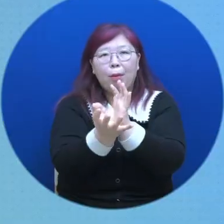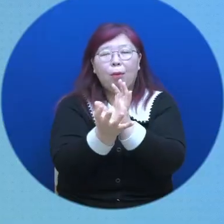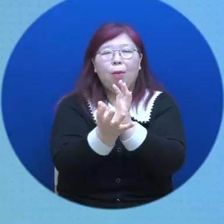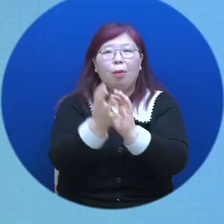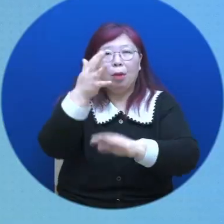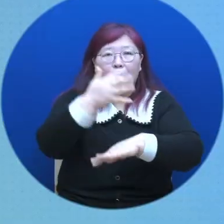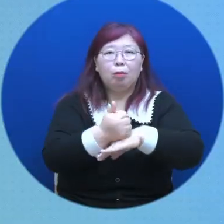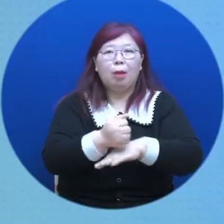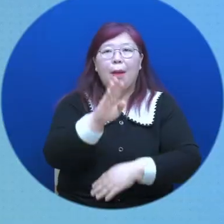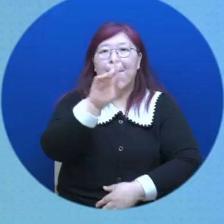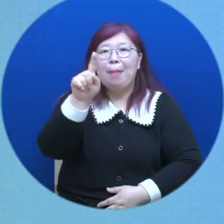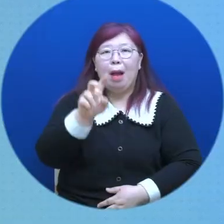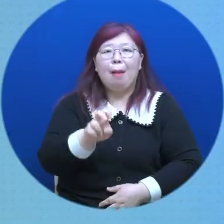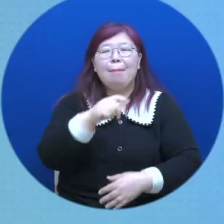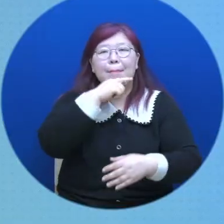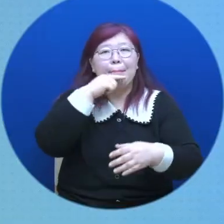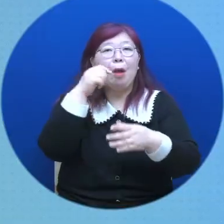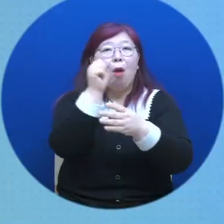열매가 맺혔습니다.